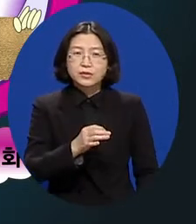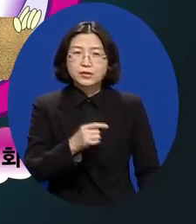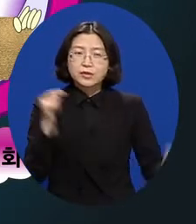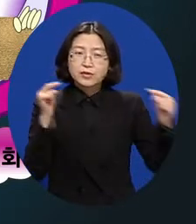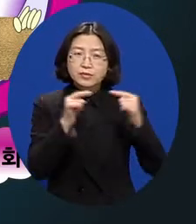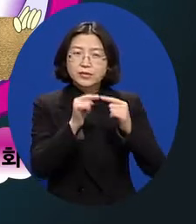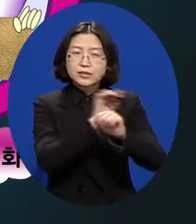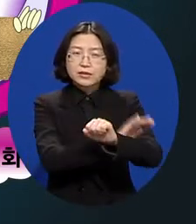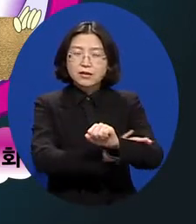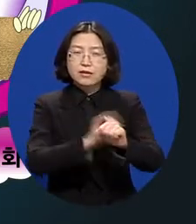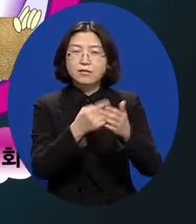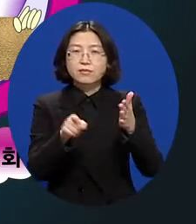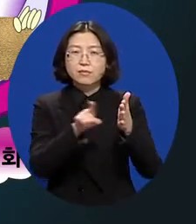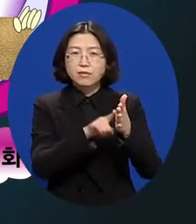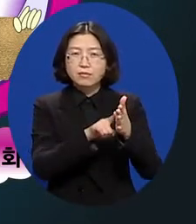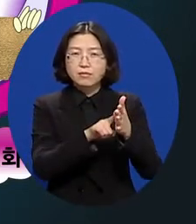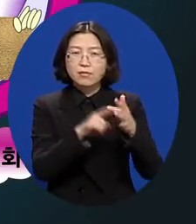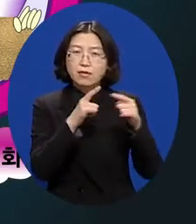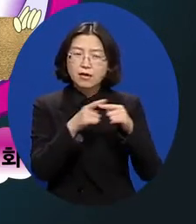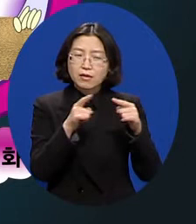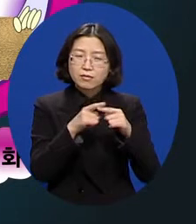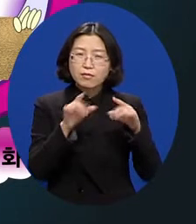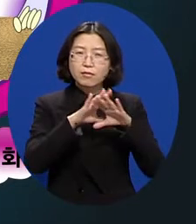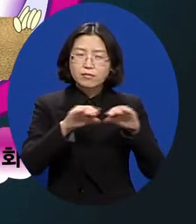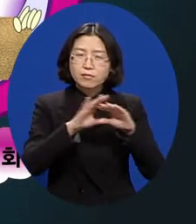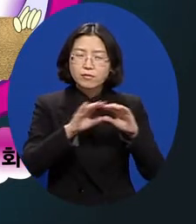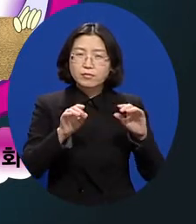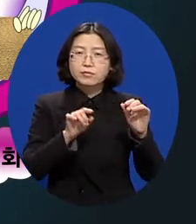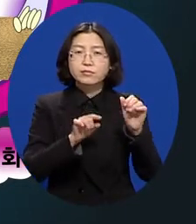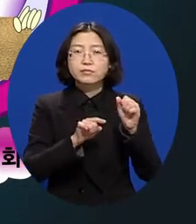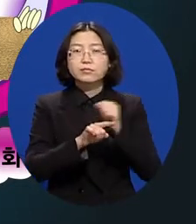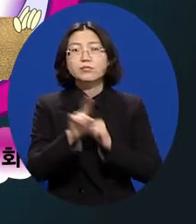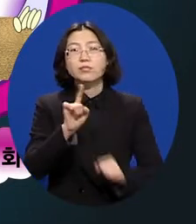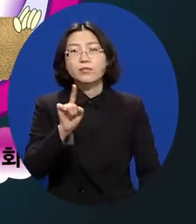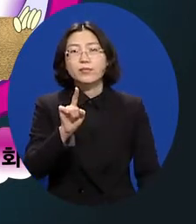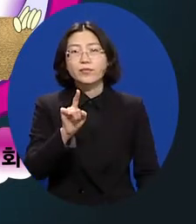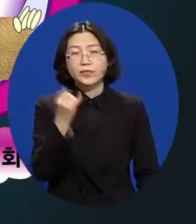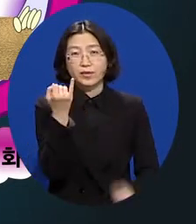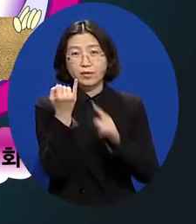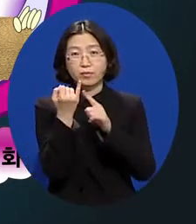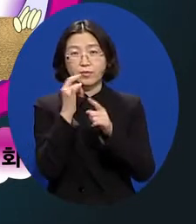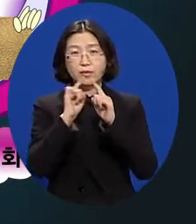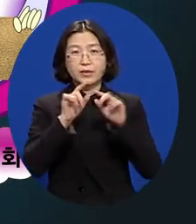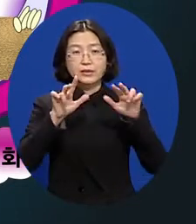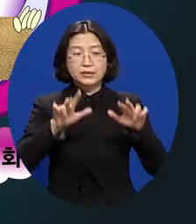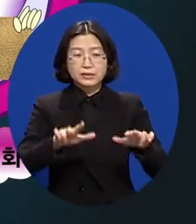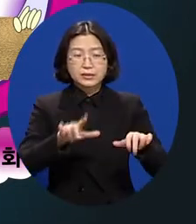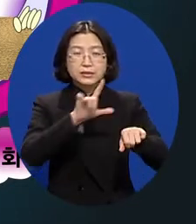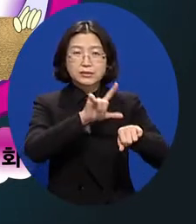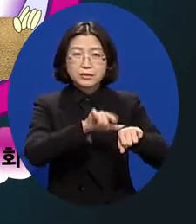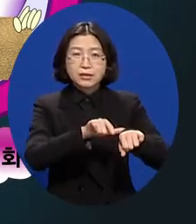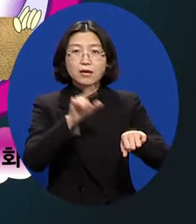한다면 어떻게 메시지를 읽어야지 정확한 해석이 될까요? 아내가 지금 시간이 몇 시야? 라고 단어로